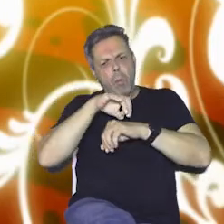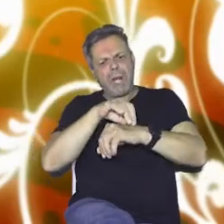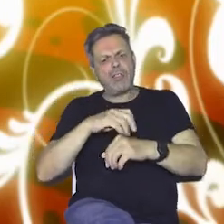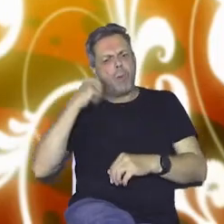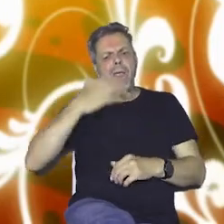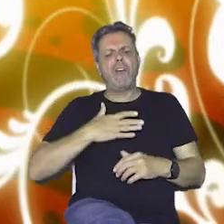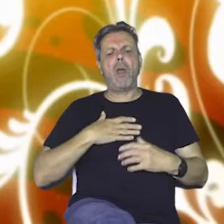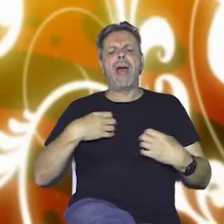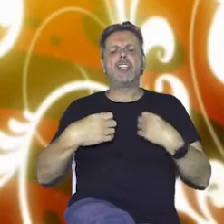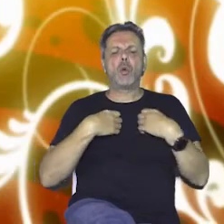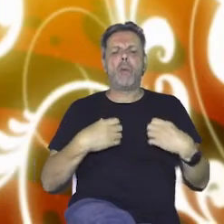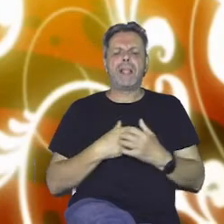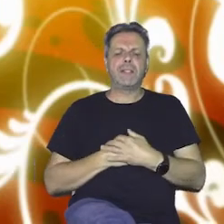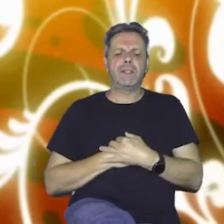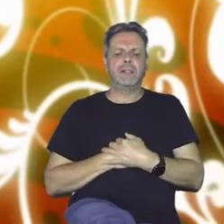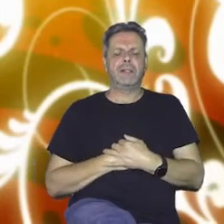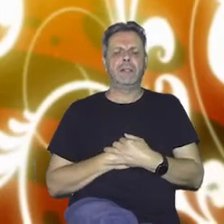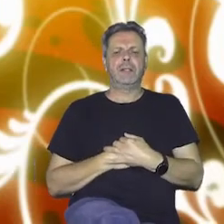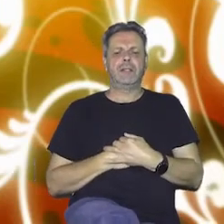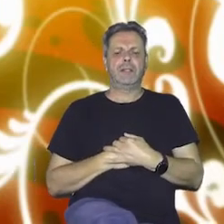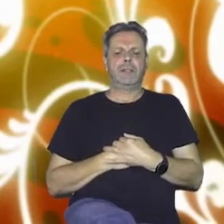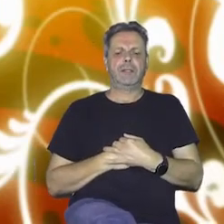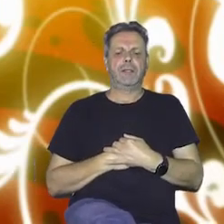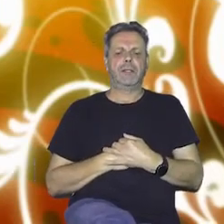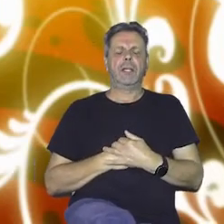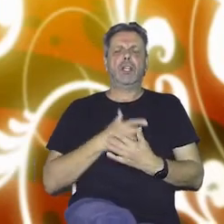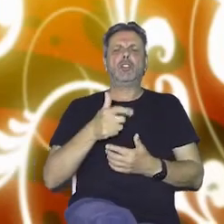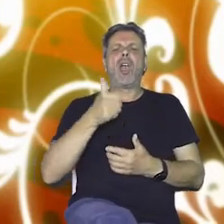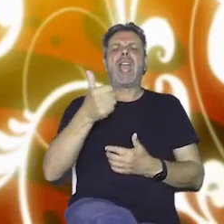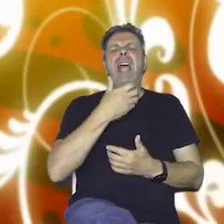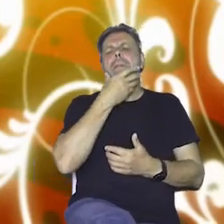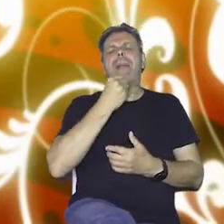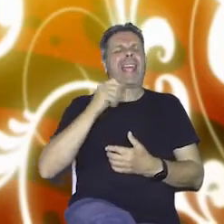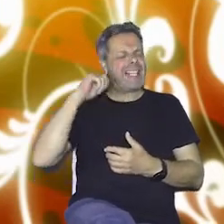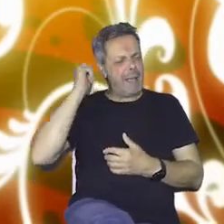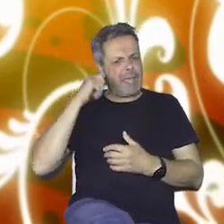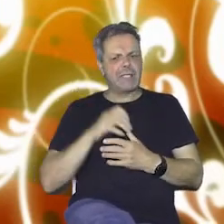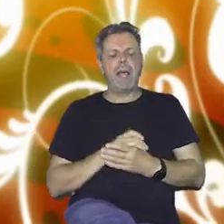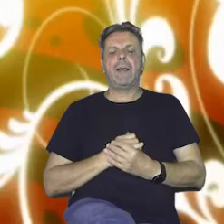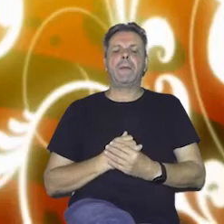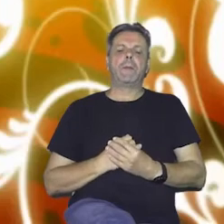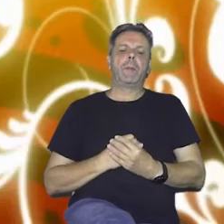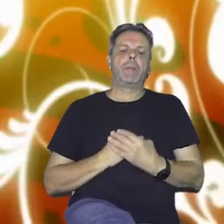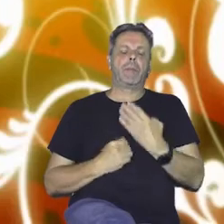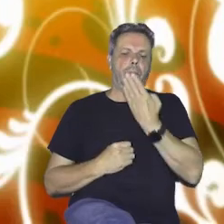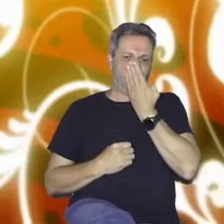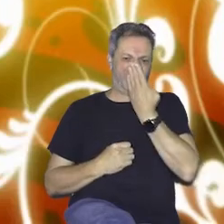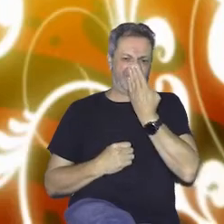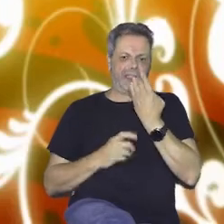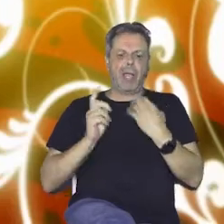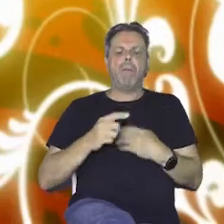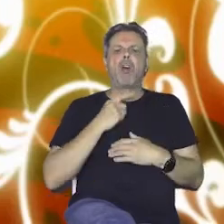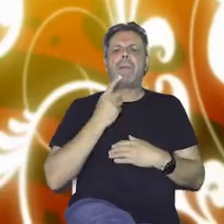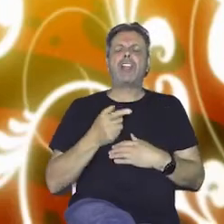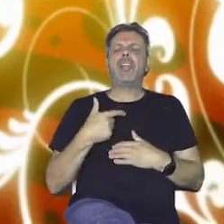naš glumac unutra. To ne znam. Jedna prekrasna pjesma, prekrasna. Zaista, mislim, moram reći da me se